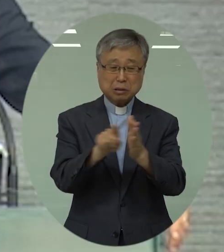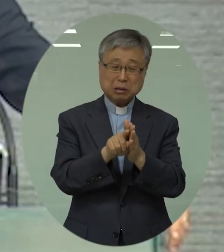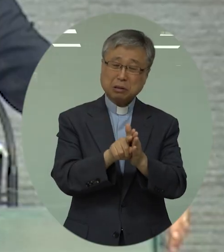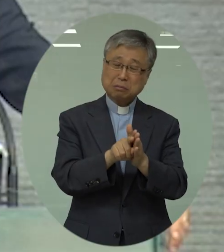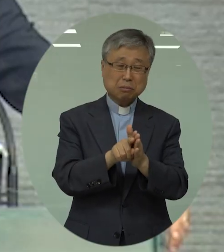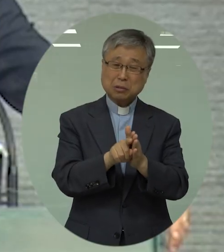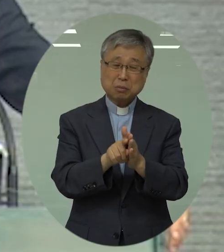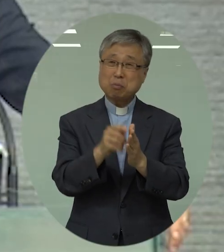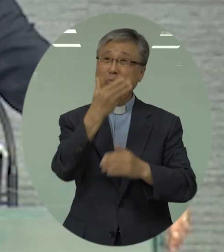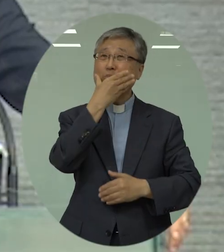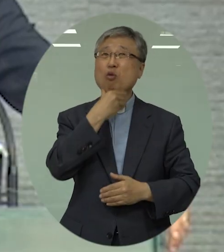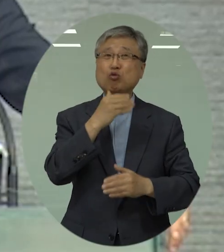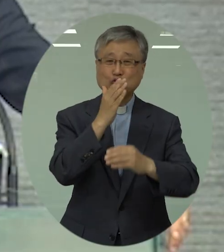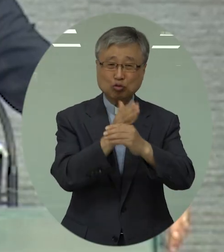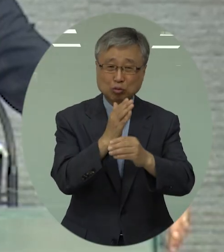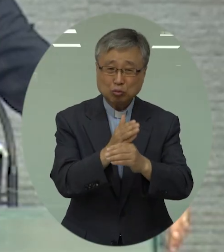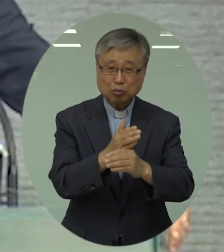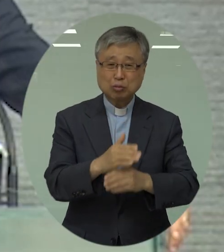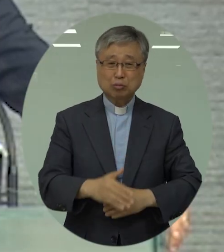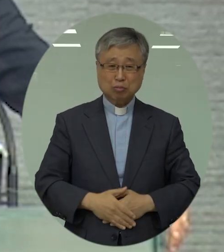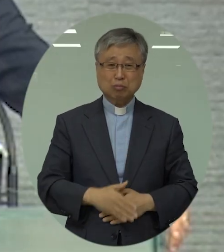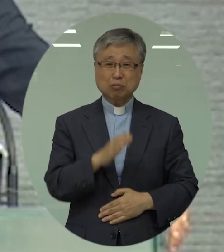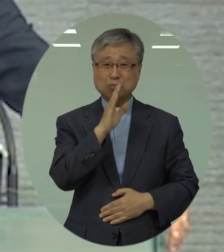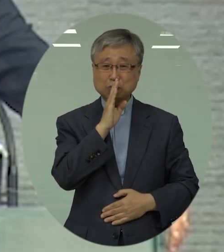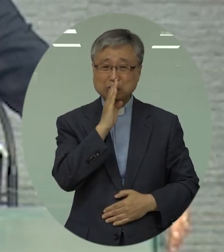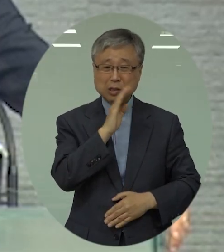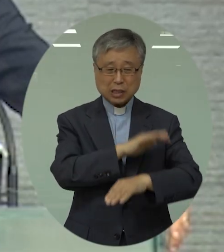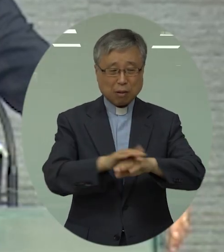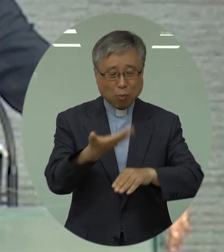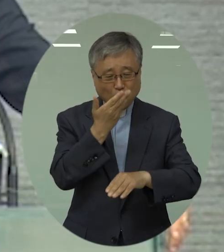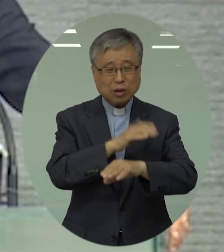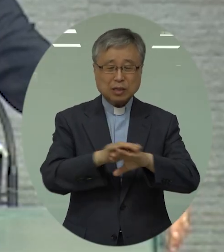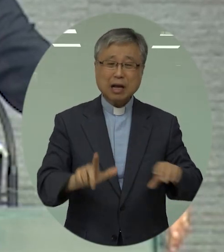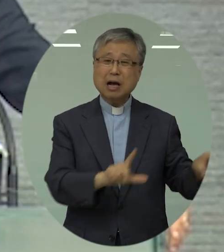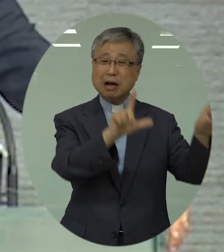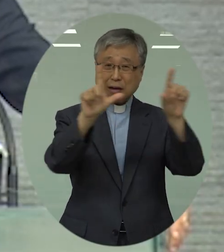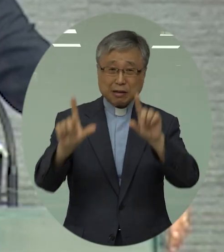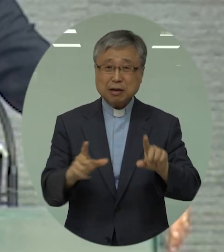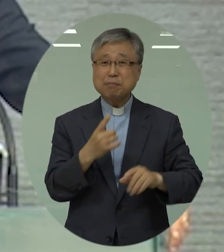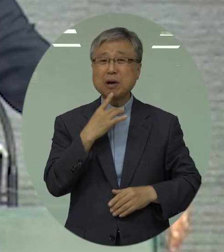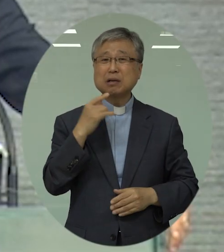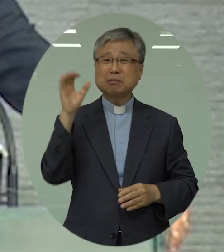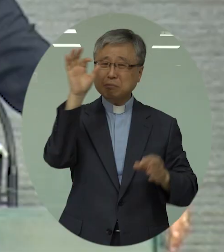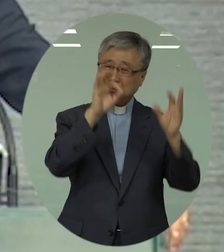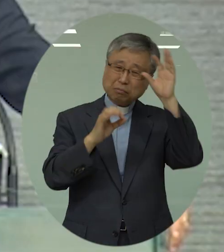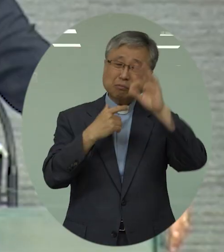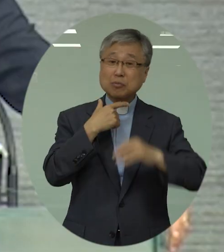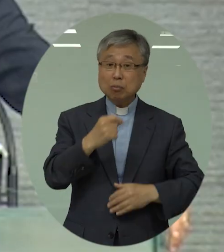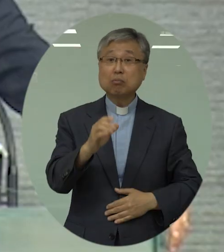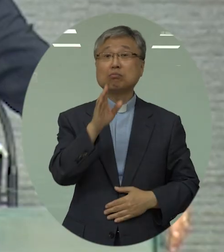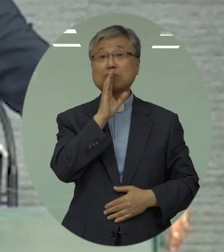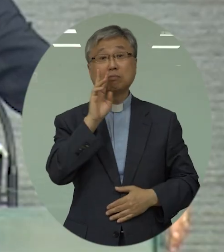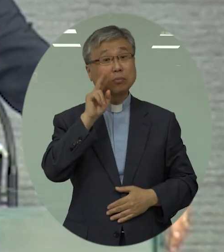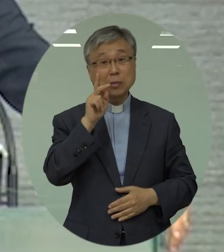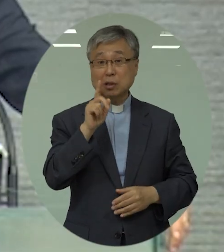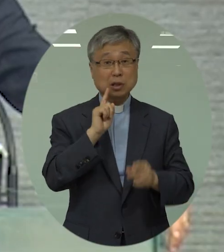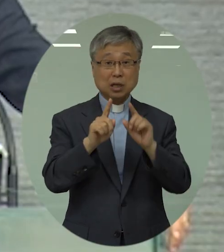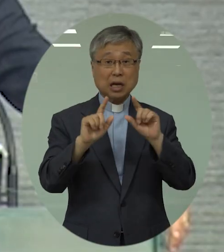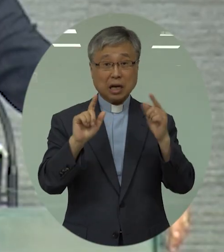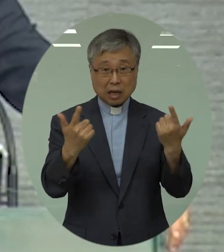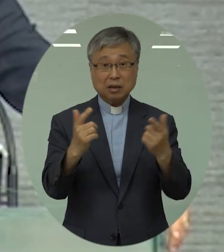기복적이다. 믿는 사람과 꼭 마찬가지로 잘 먹고 잘 살고 이것만 구한다. 맞아요. 틀린 얘기